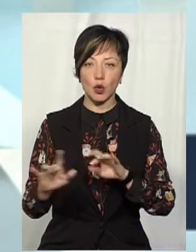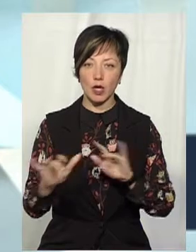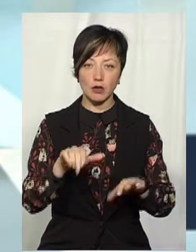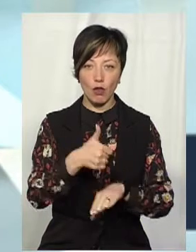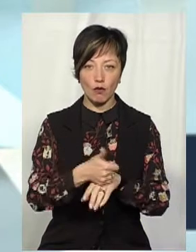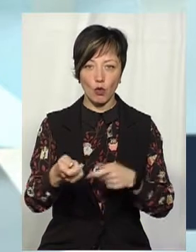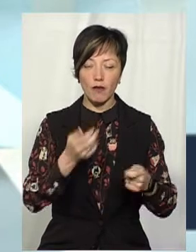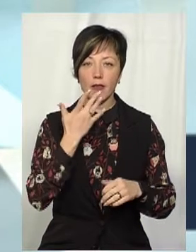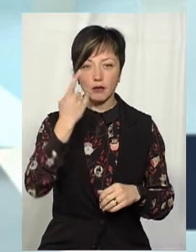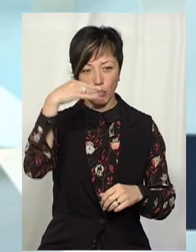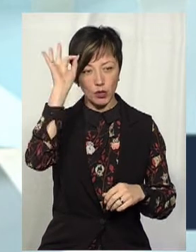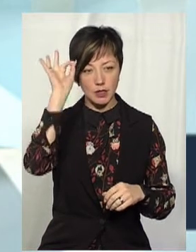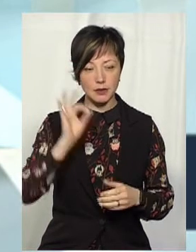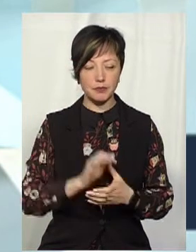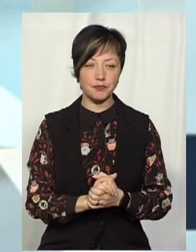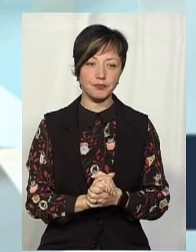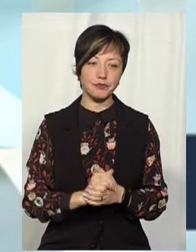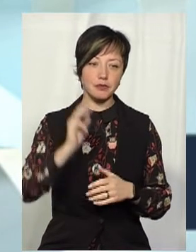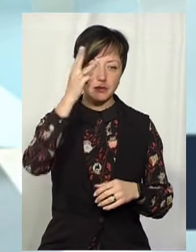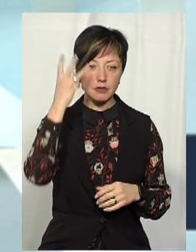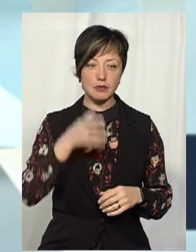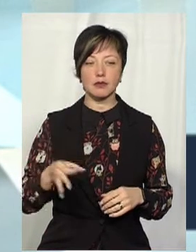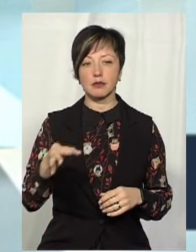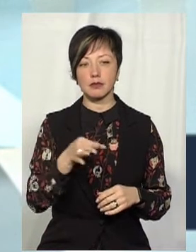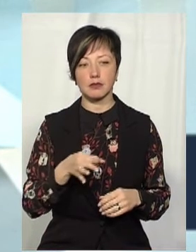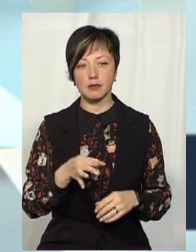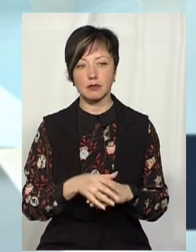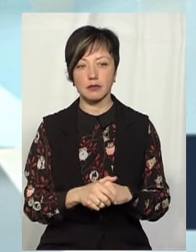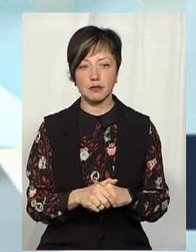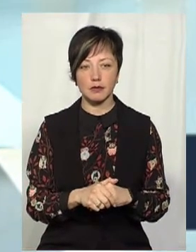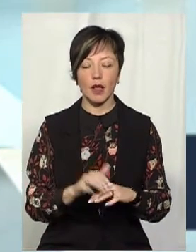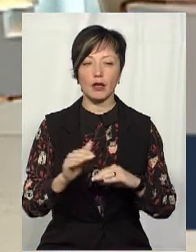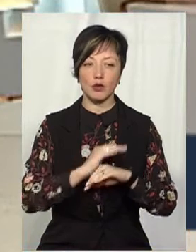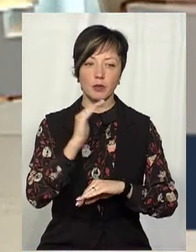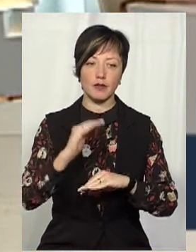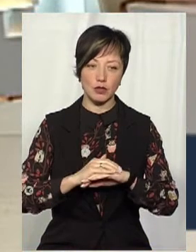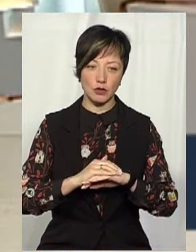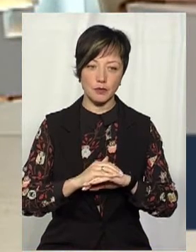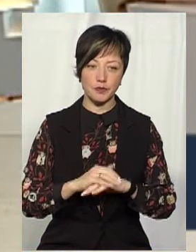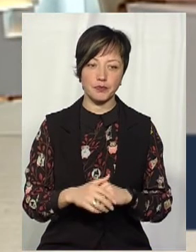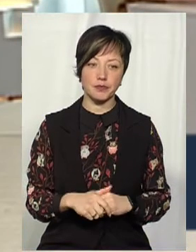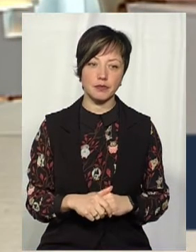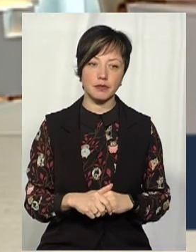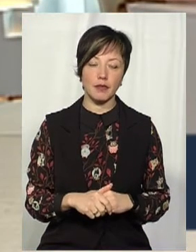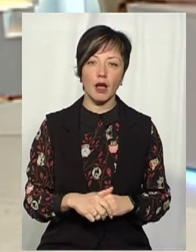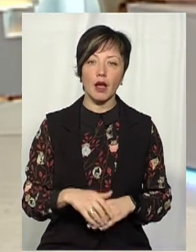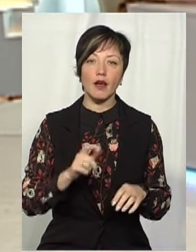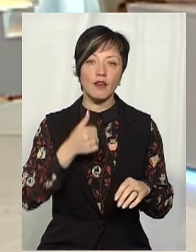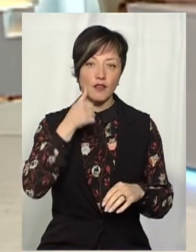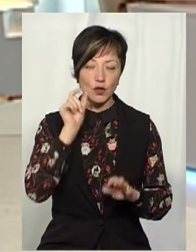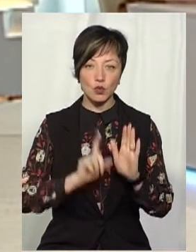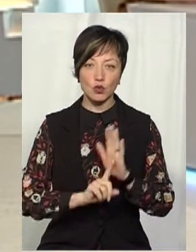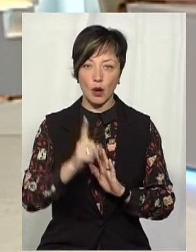діяльності Головного управління Нацполіції у Хмельницькій області Вадимом Бирком. Добрий вечір. Добрий вечір. Отож, від